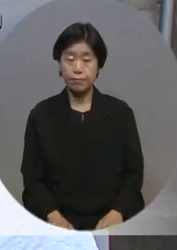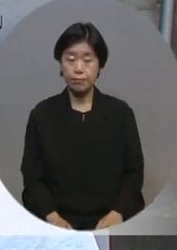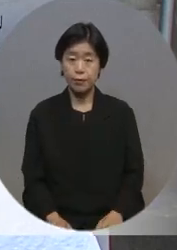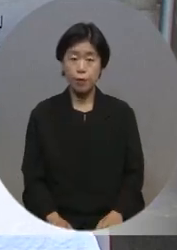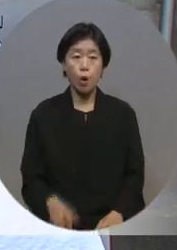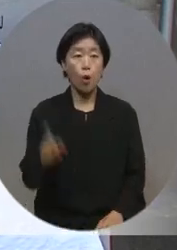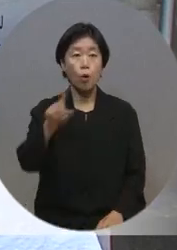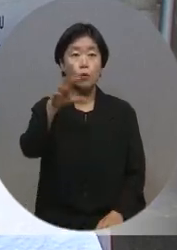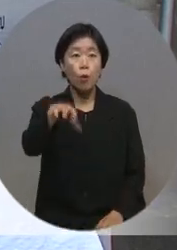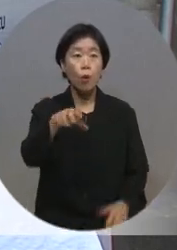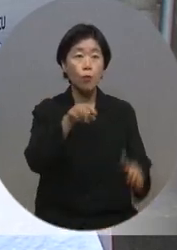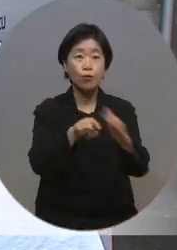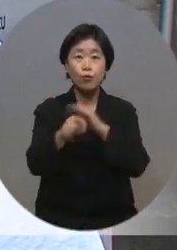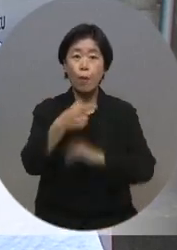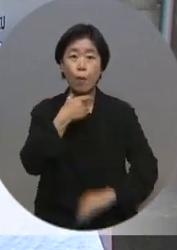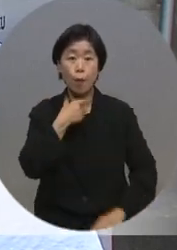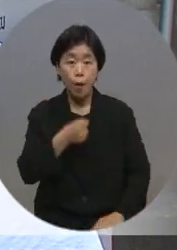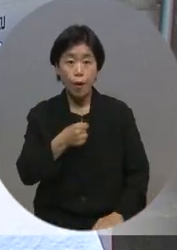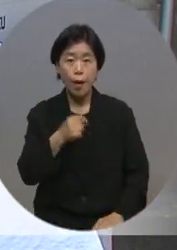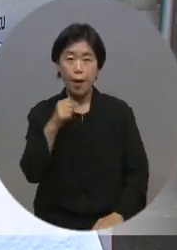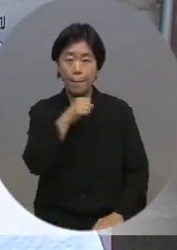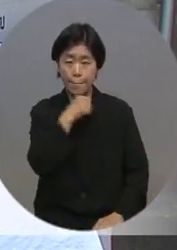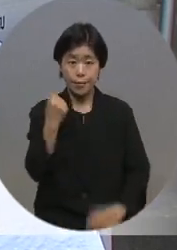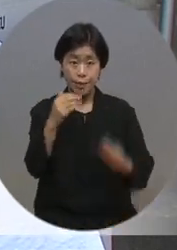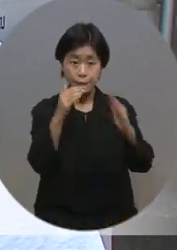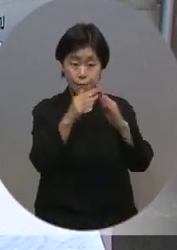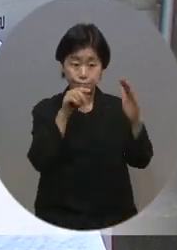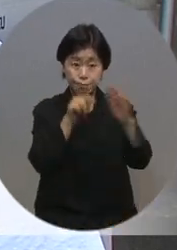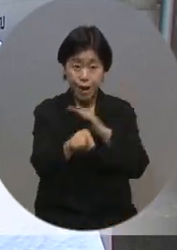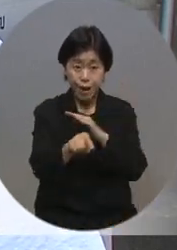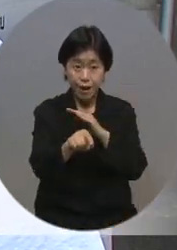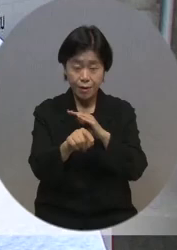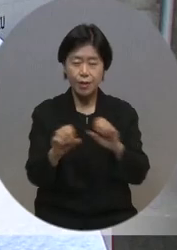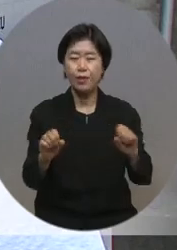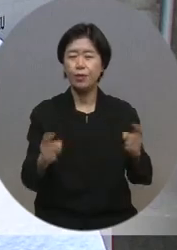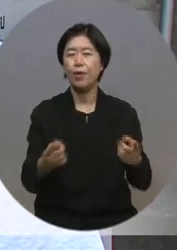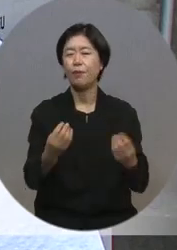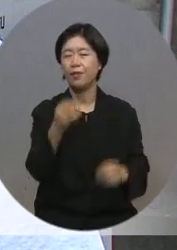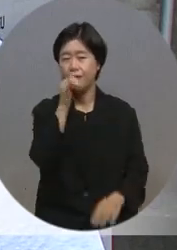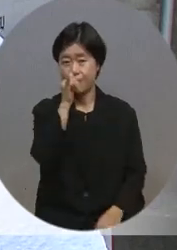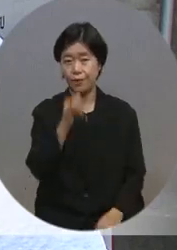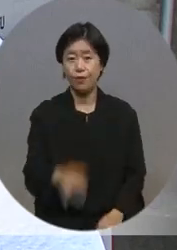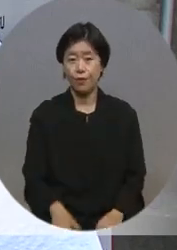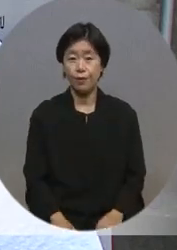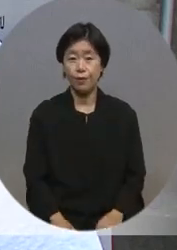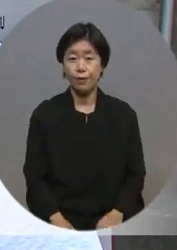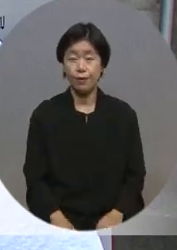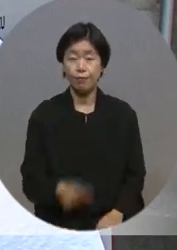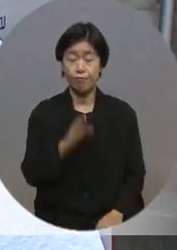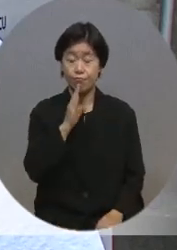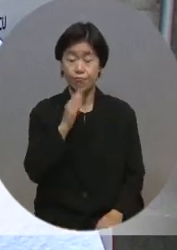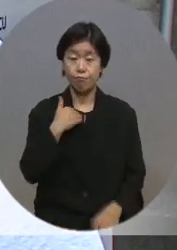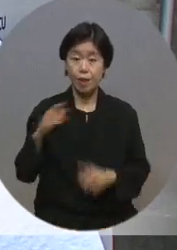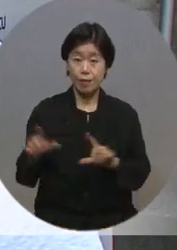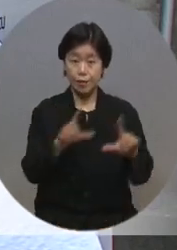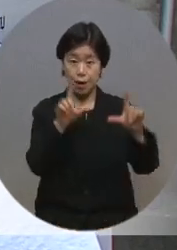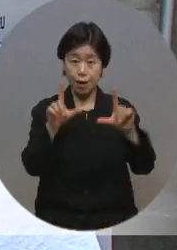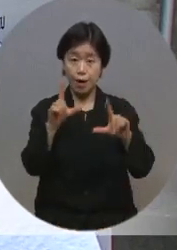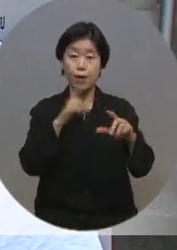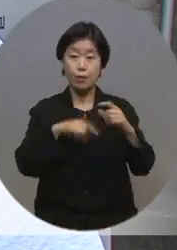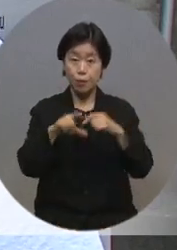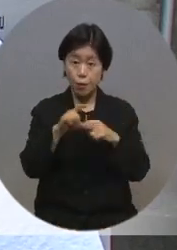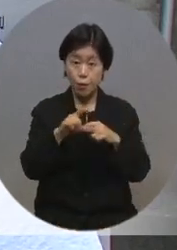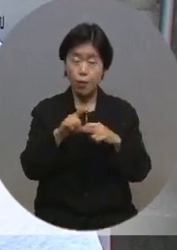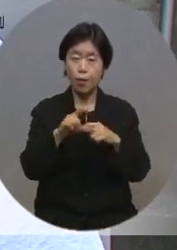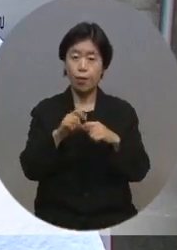싶었던 어떤 핫플레이스 혹은 맛집 같은 곳을 갈 수 있는 기회가 더 많아지는 걸 의미를 해서 뭔가 제